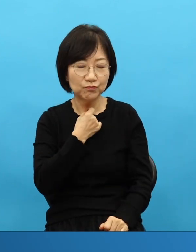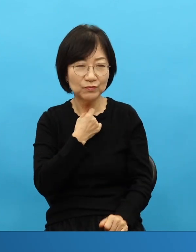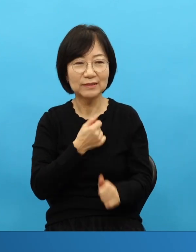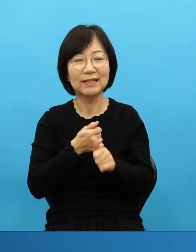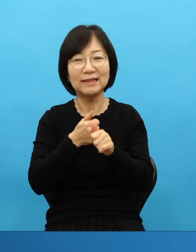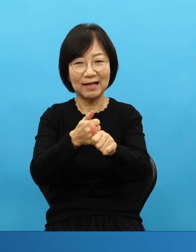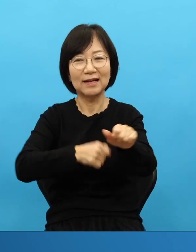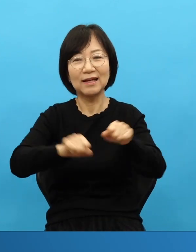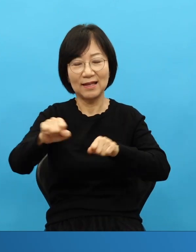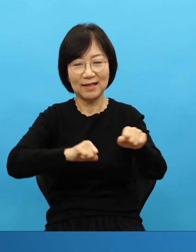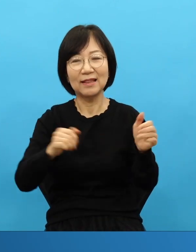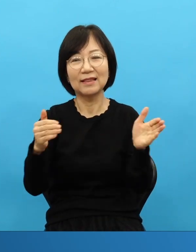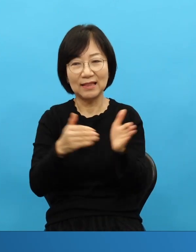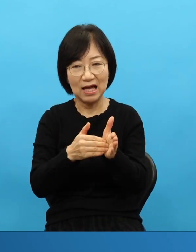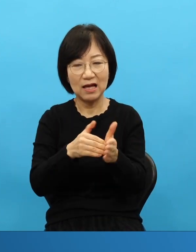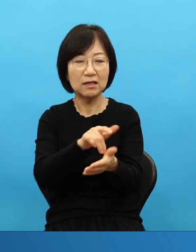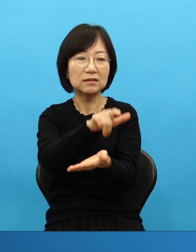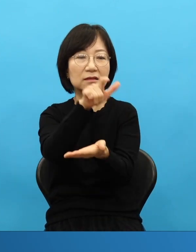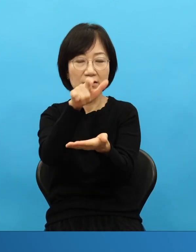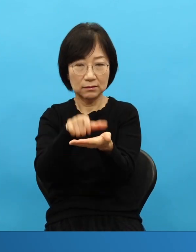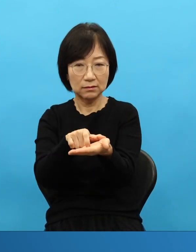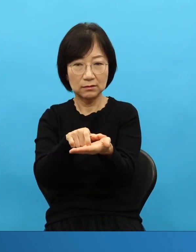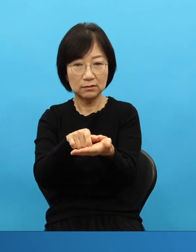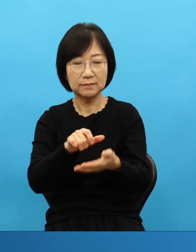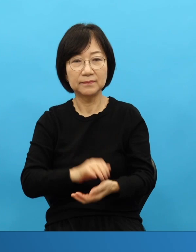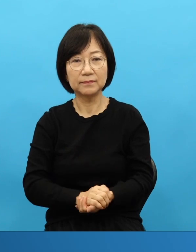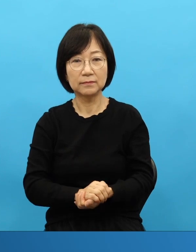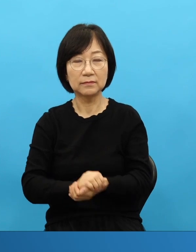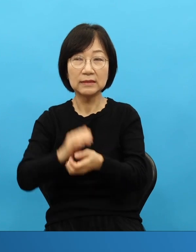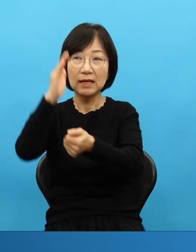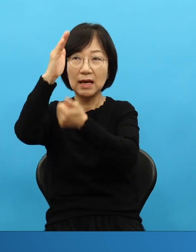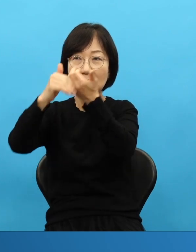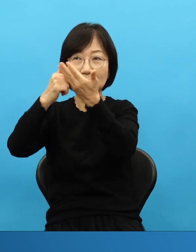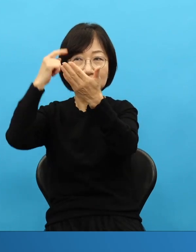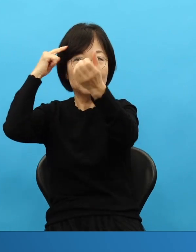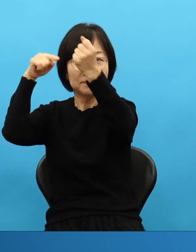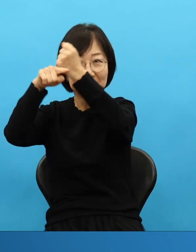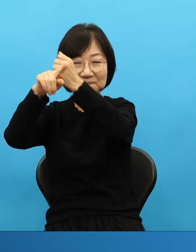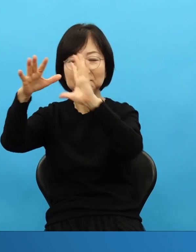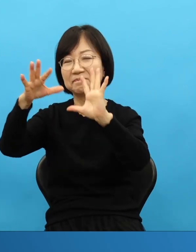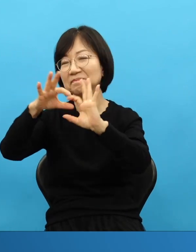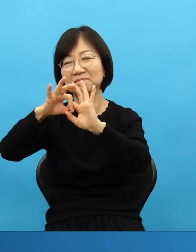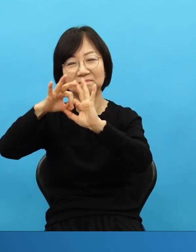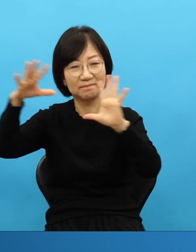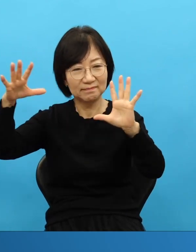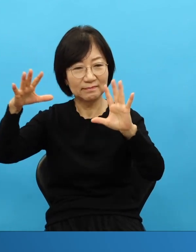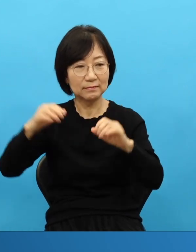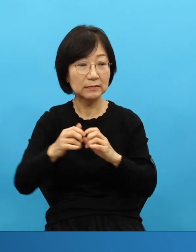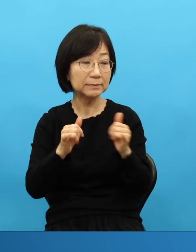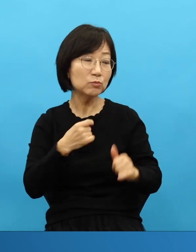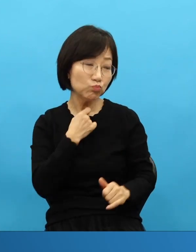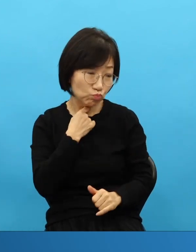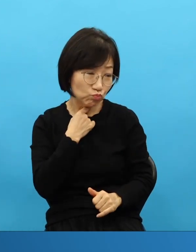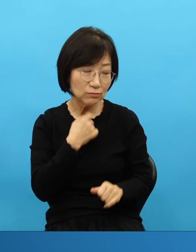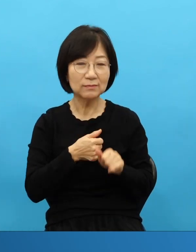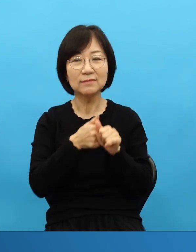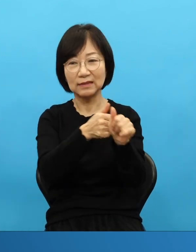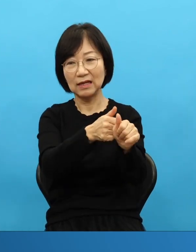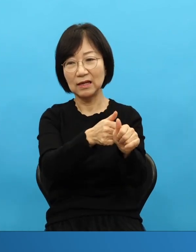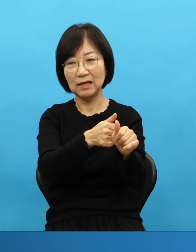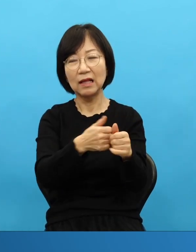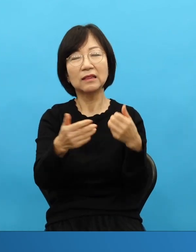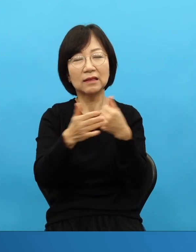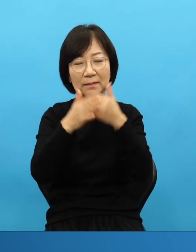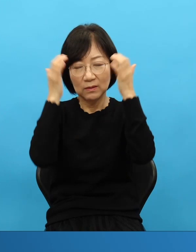행하였다. And everyone did what was right in their own eyes. 하나님 뜻이 아니죠. That's not God's will. 그래서 죽도록 고생하는 거예요. That's why they suffered so much.